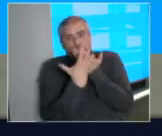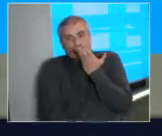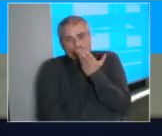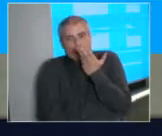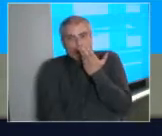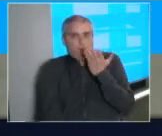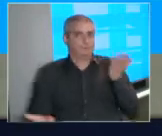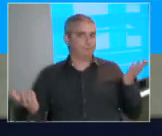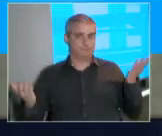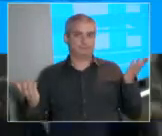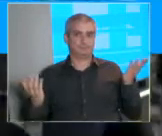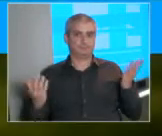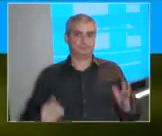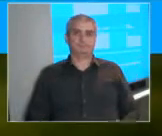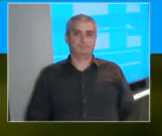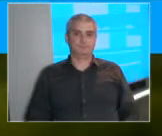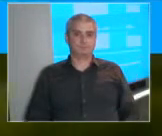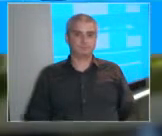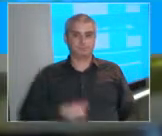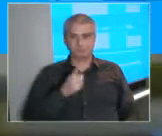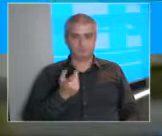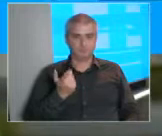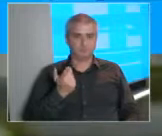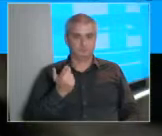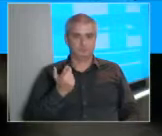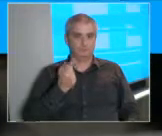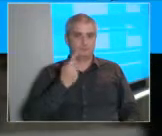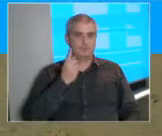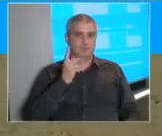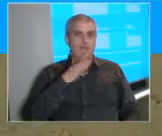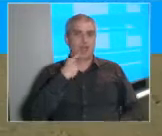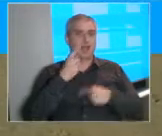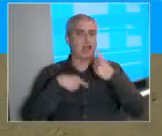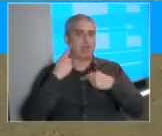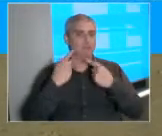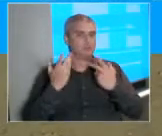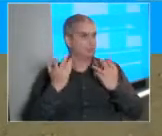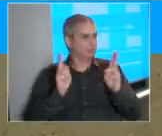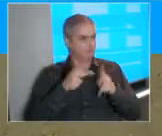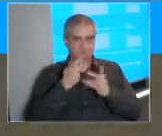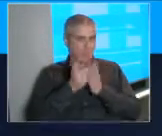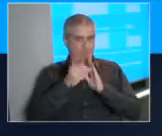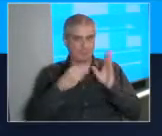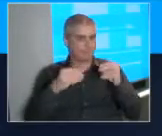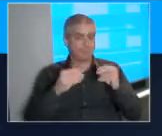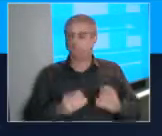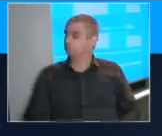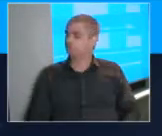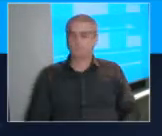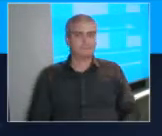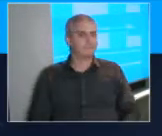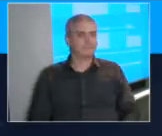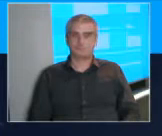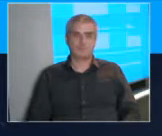נטמן באדמה. זה לוקח בעצם אלפי שנים. כלומר, בעצם אי אפשר להיפטר מהפלסטיק. אי אפשר